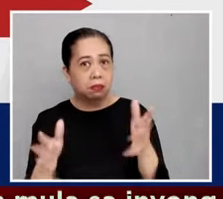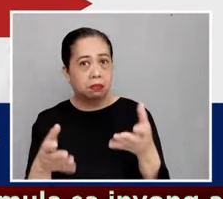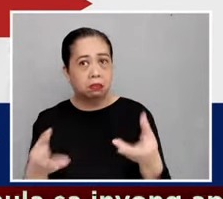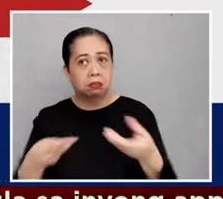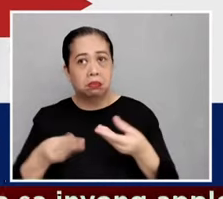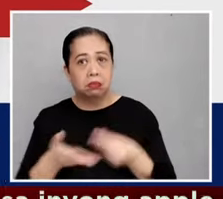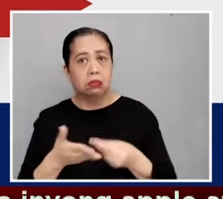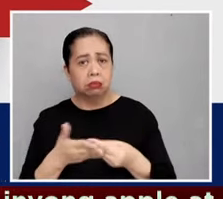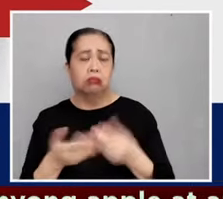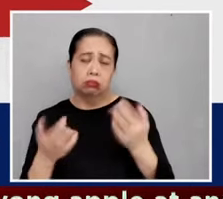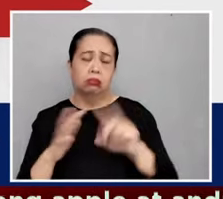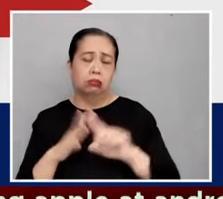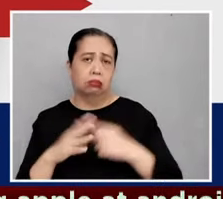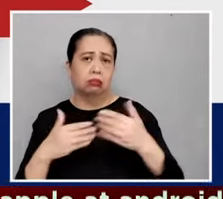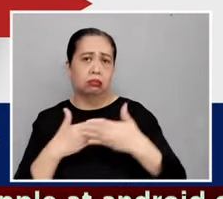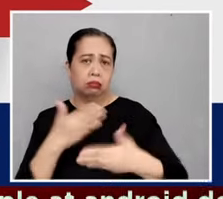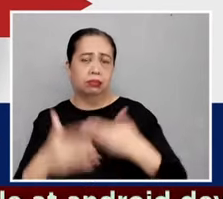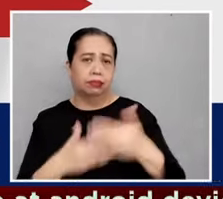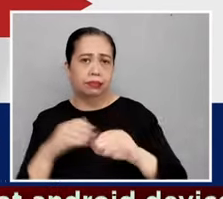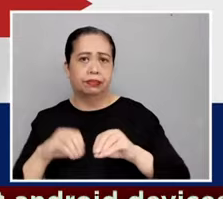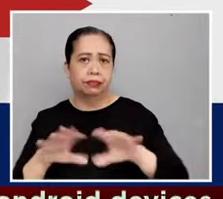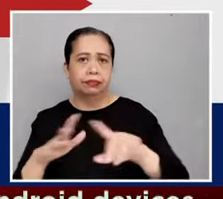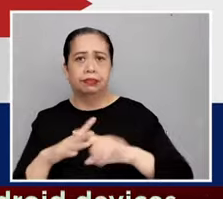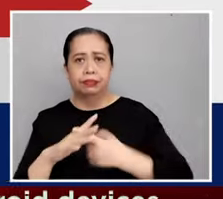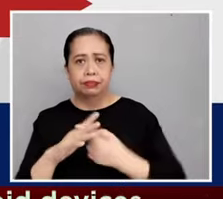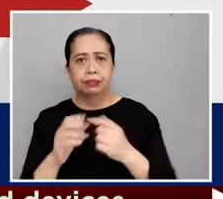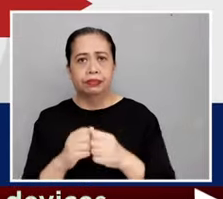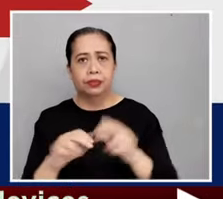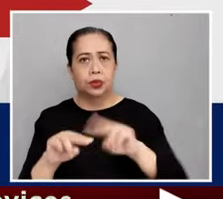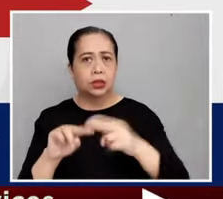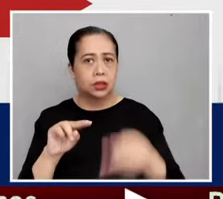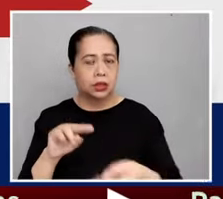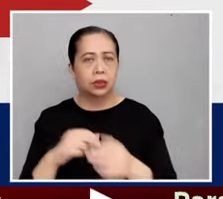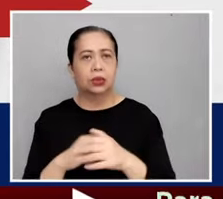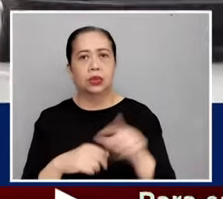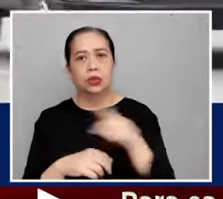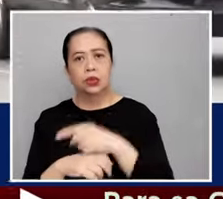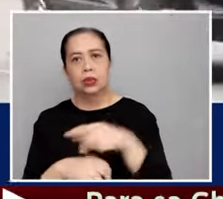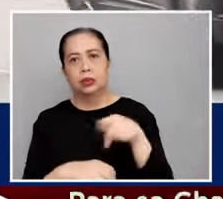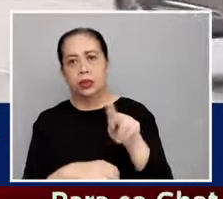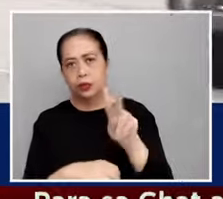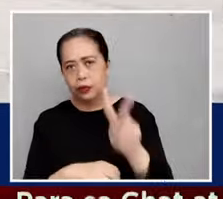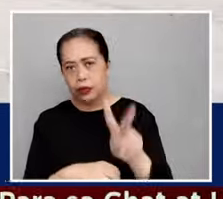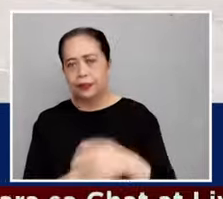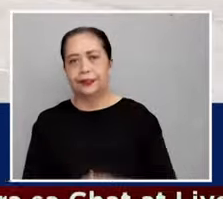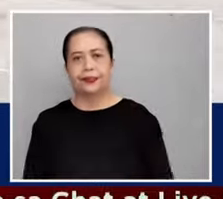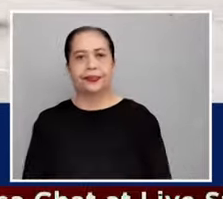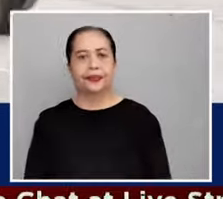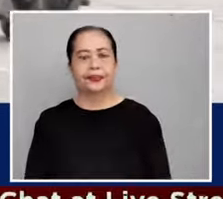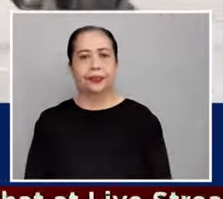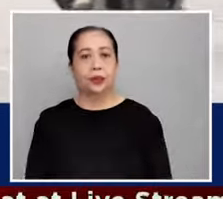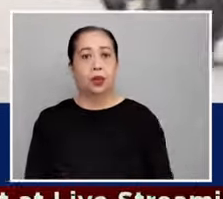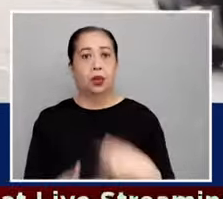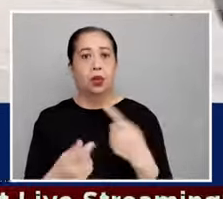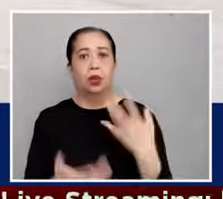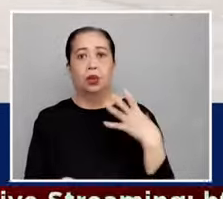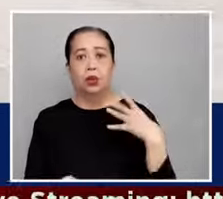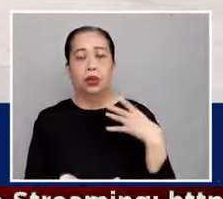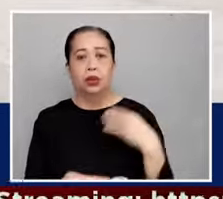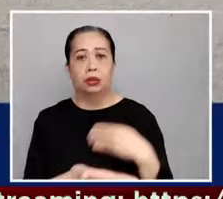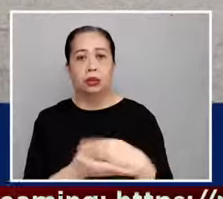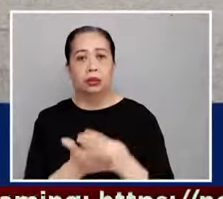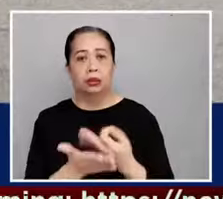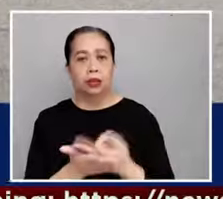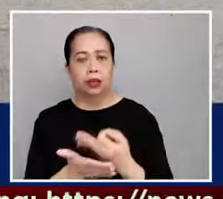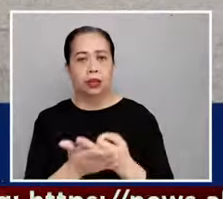so ayan na, umpisa na natin yung diskwento sa mga PUV. Habang hinihintay ang pondo,